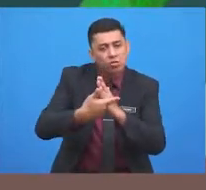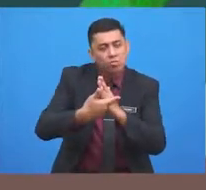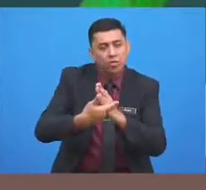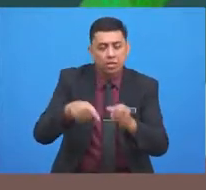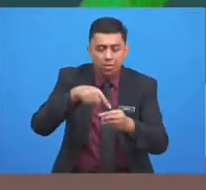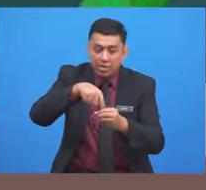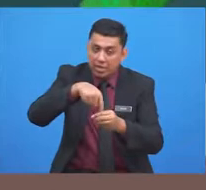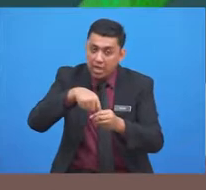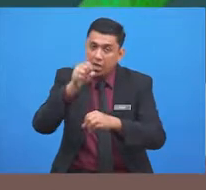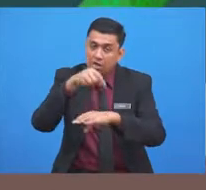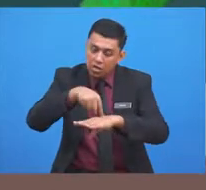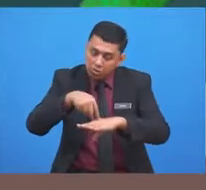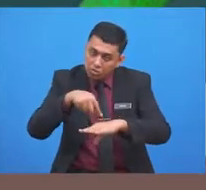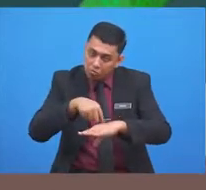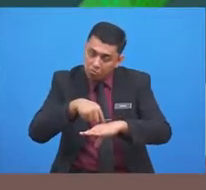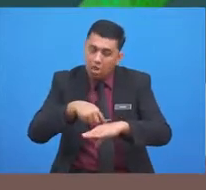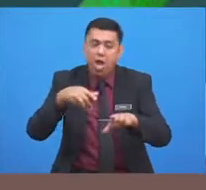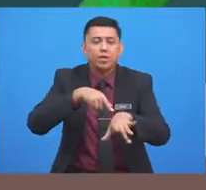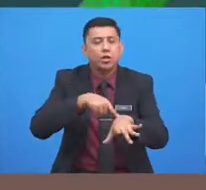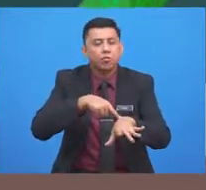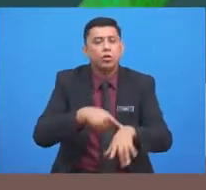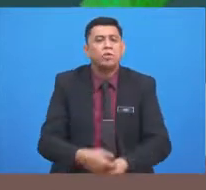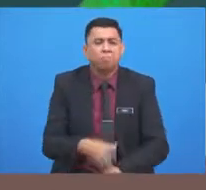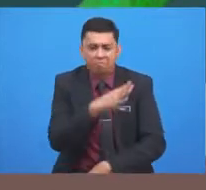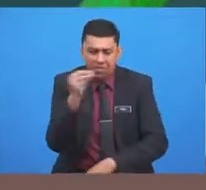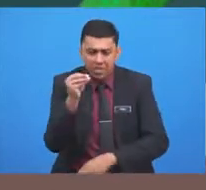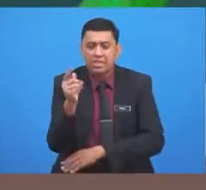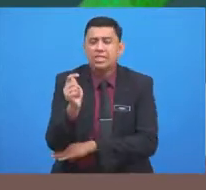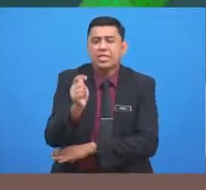liang stoma daun dan kadar sejat peluhannya tinggi.